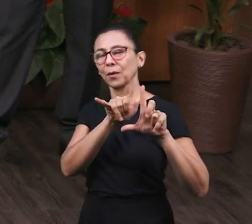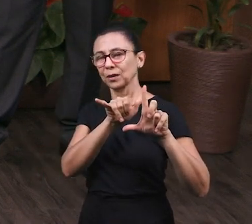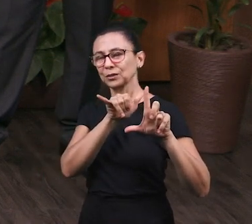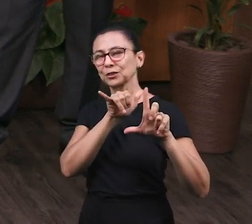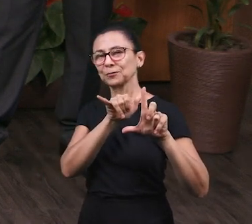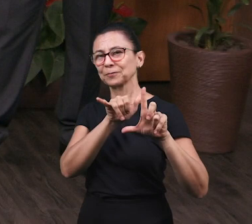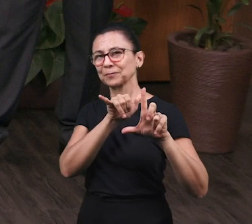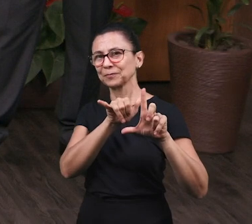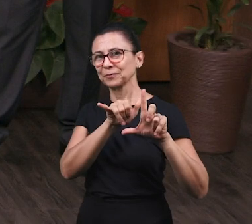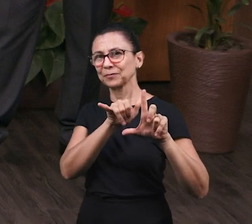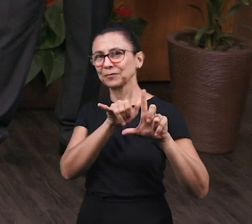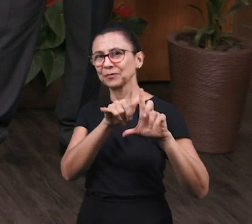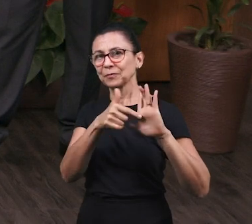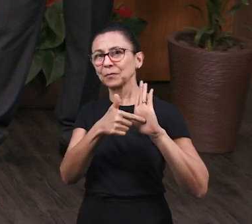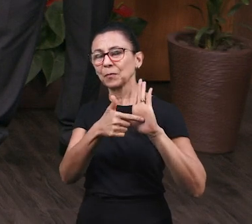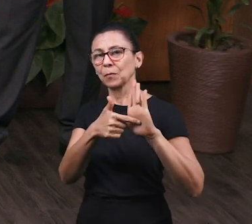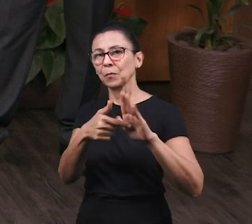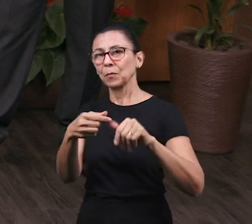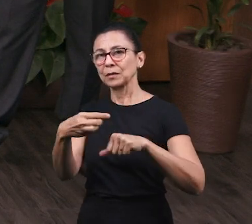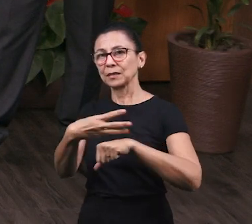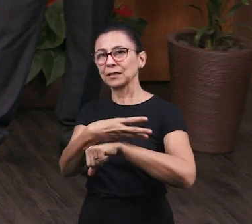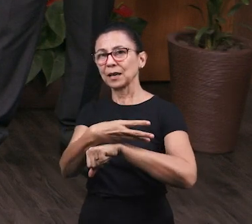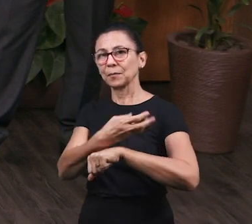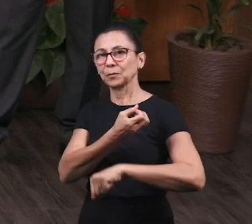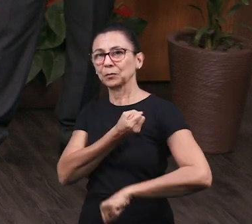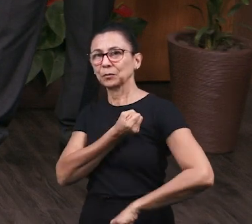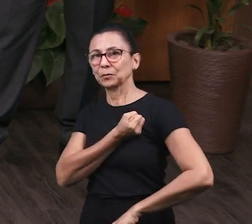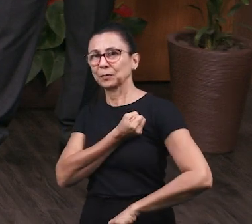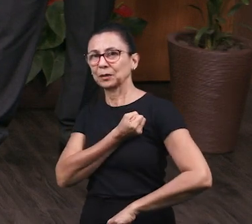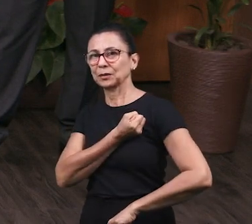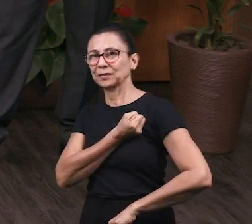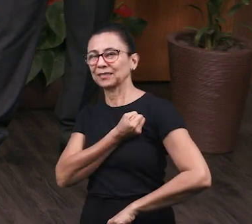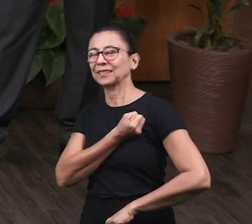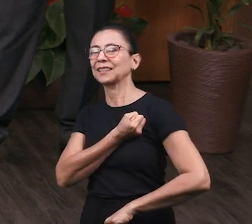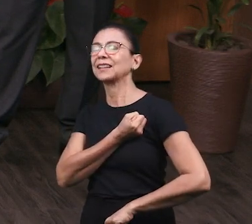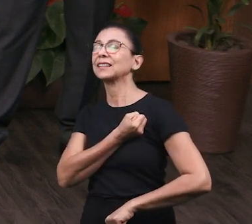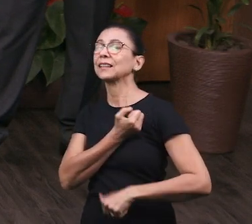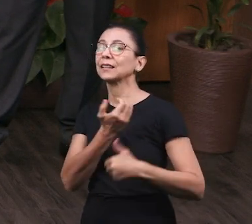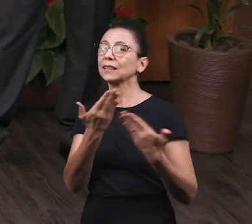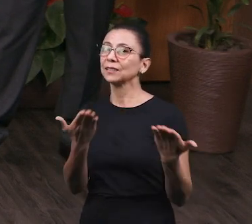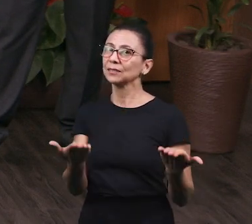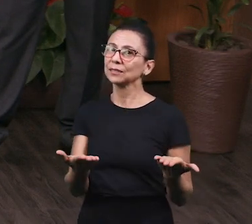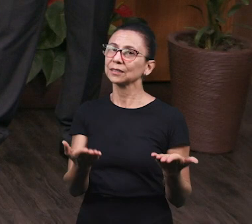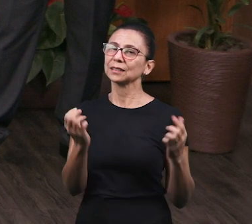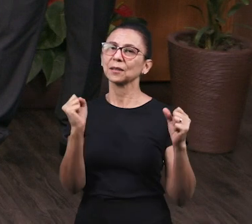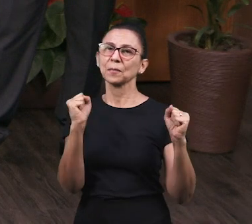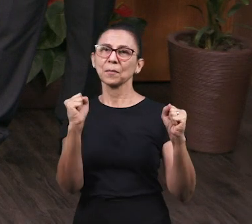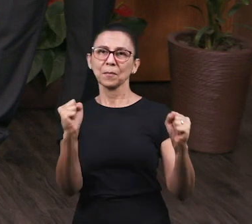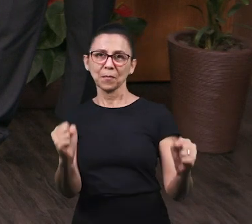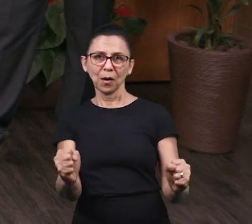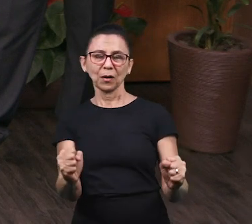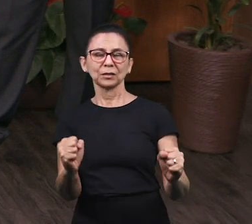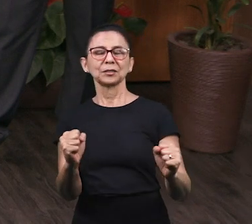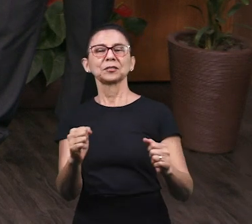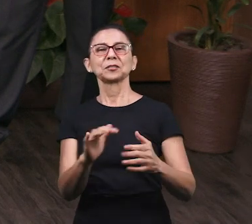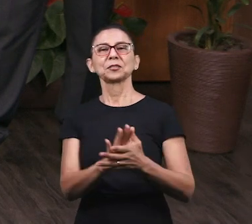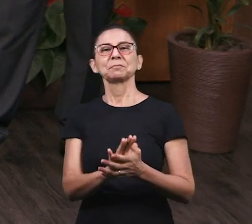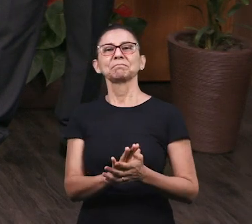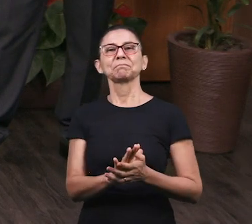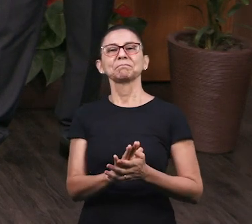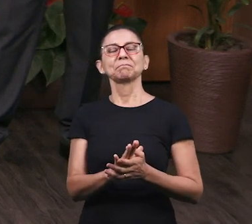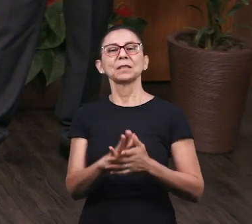votre smartphone de ce QR code. Vous allez être dirigé vers un numéro de WhatsApp à travers lequel vous pouvez nous envoyer un